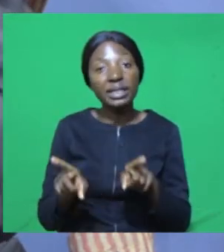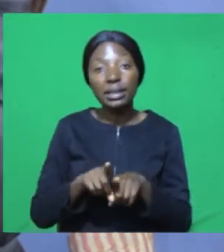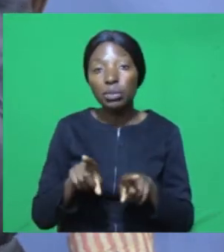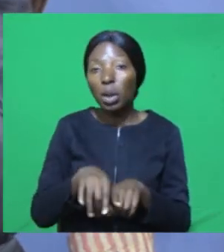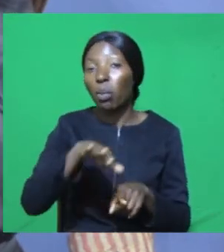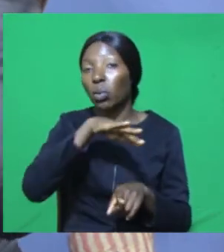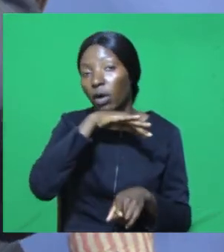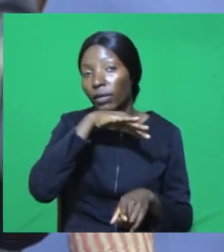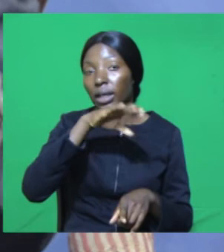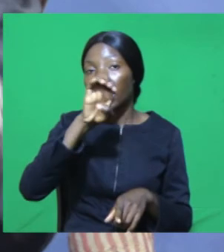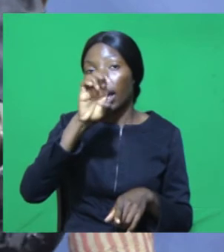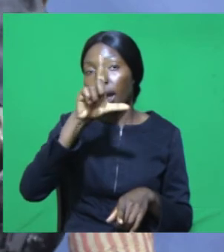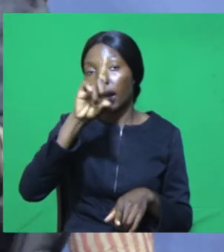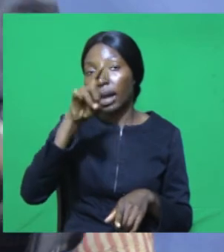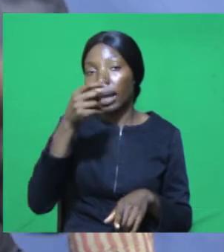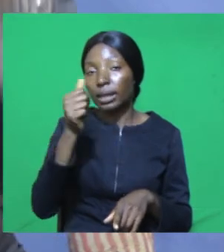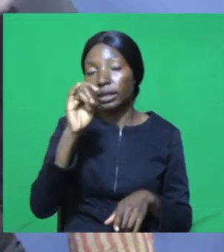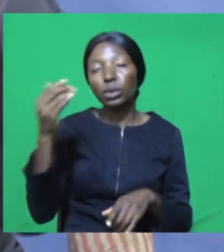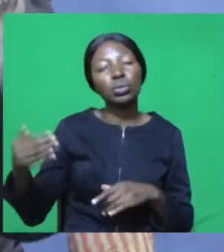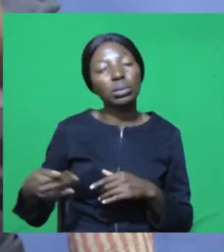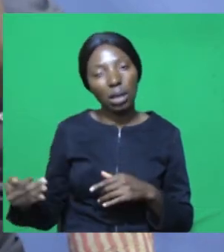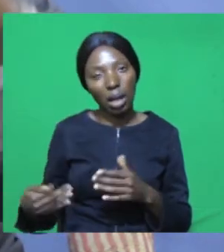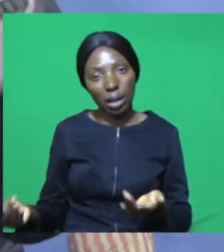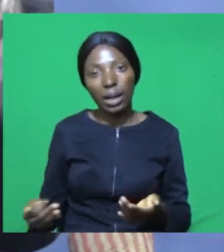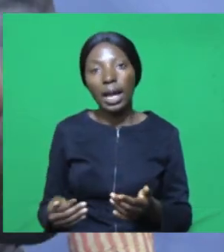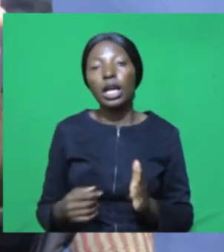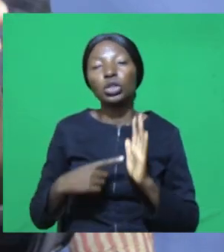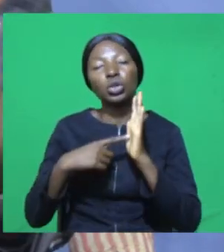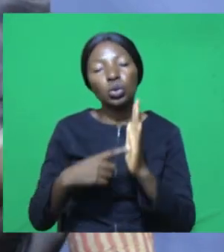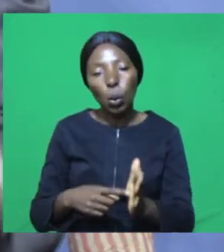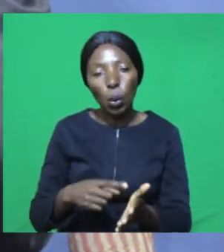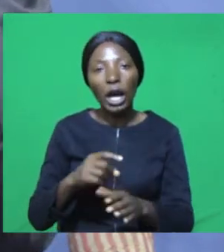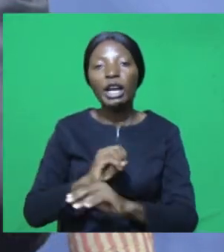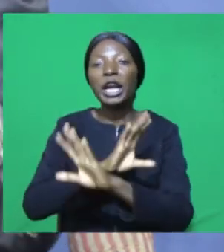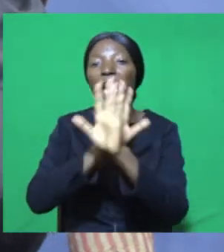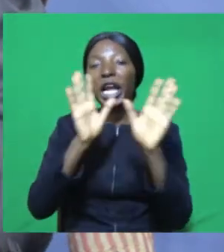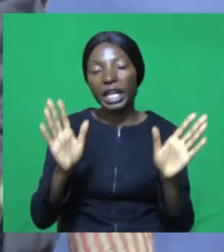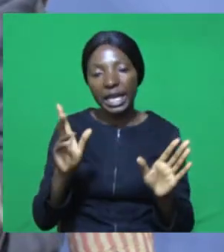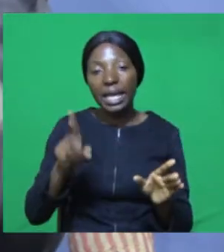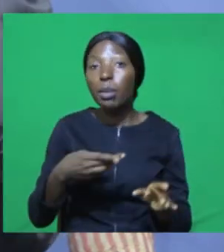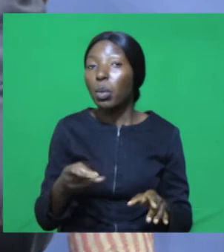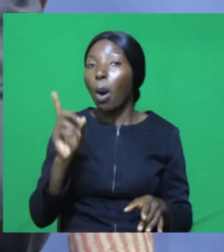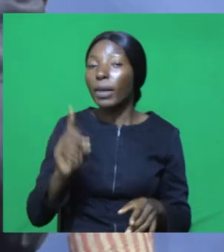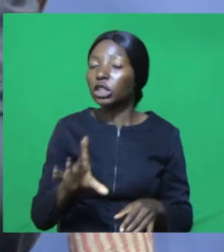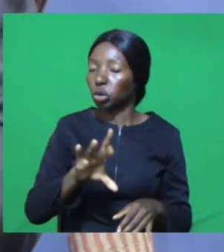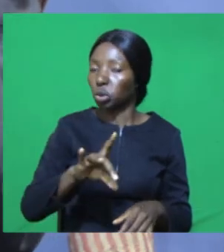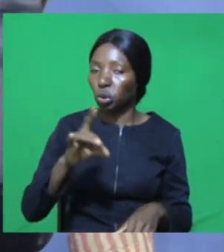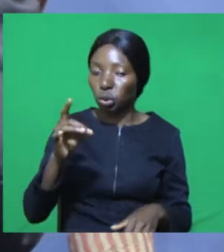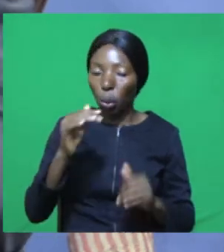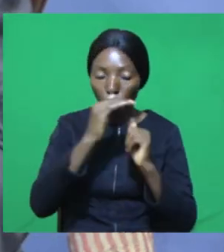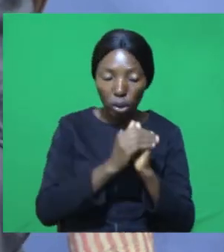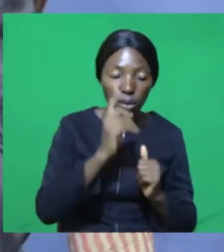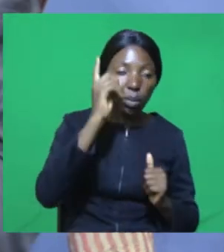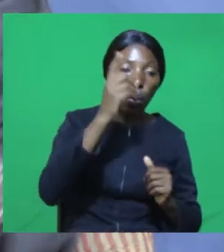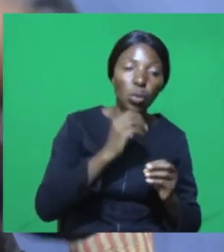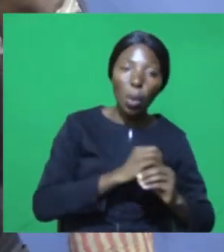zvakaitwa naElijah woku Old Testament kuti aisa pachena asinganzvenge achiratidza vanhu kuti vanamate Mwari